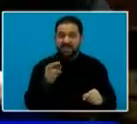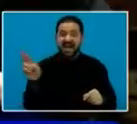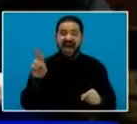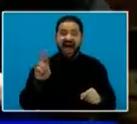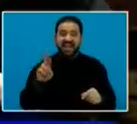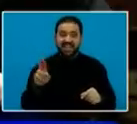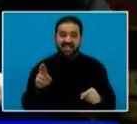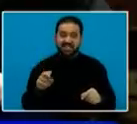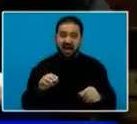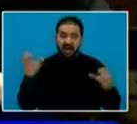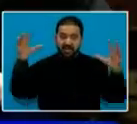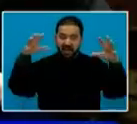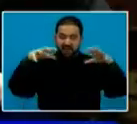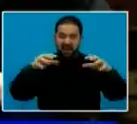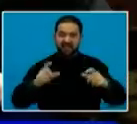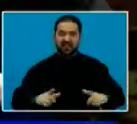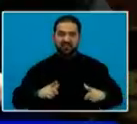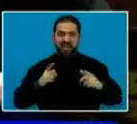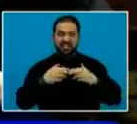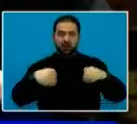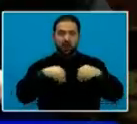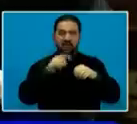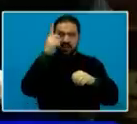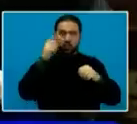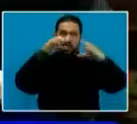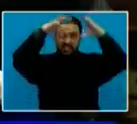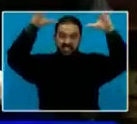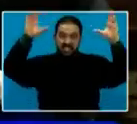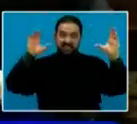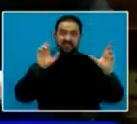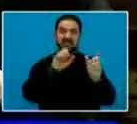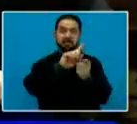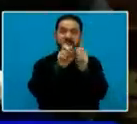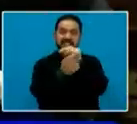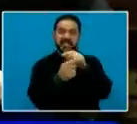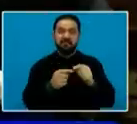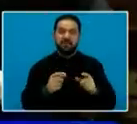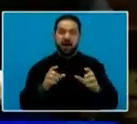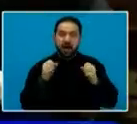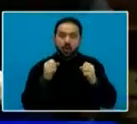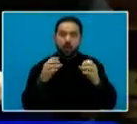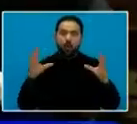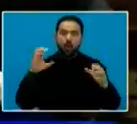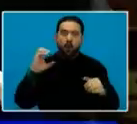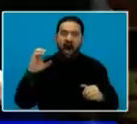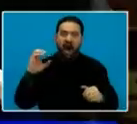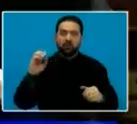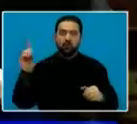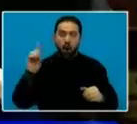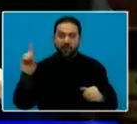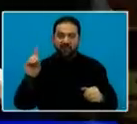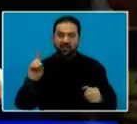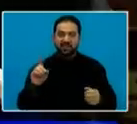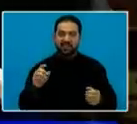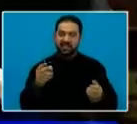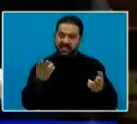care se reflectă în viața mea direct. Un sfânt mă schimbă. Are curajul să intervină în viața mea, iată, curaj